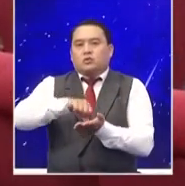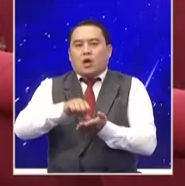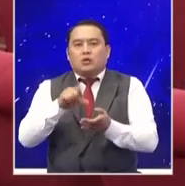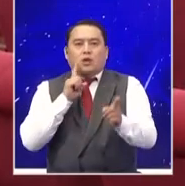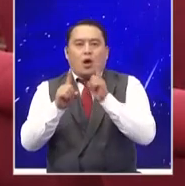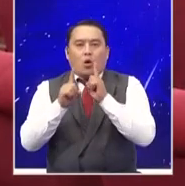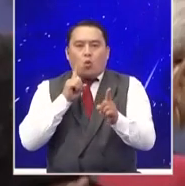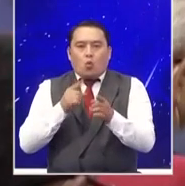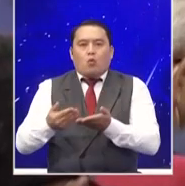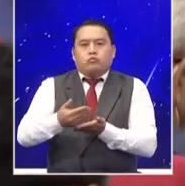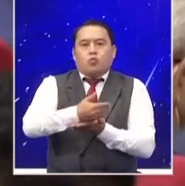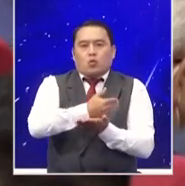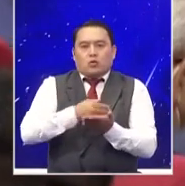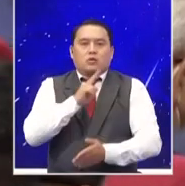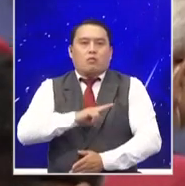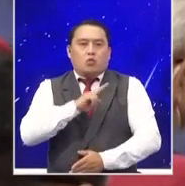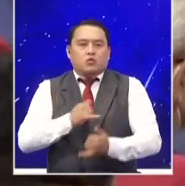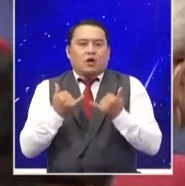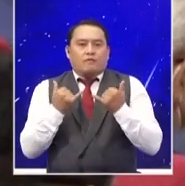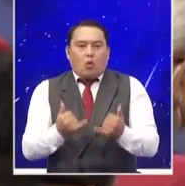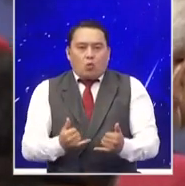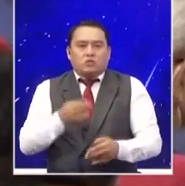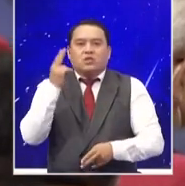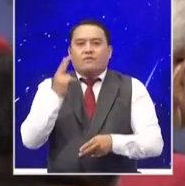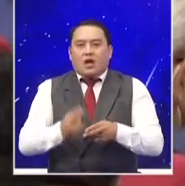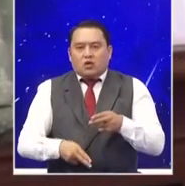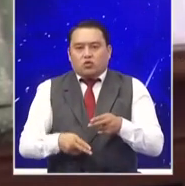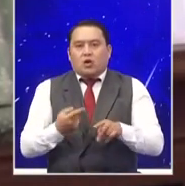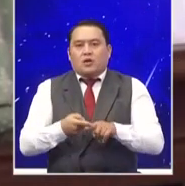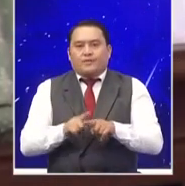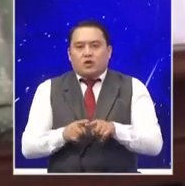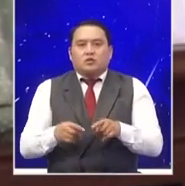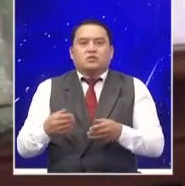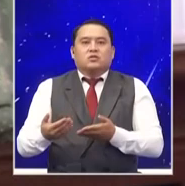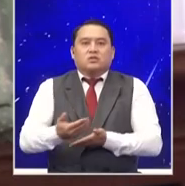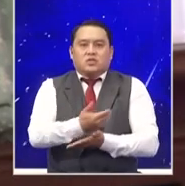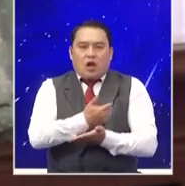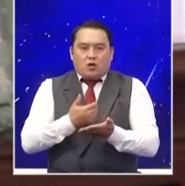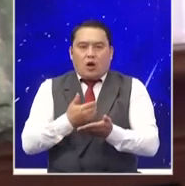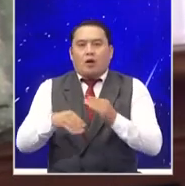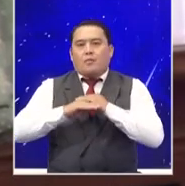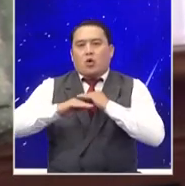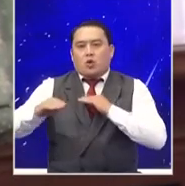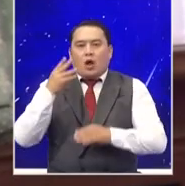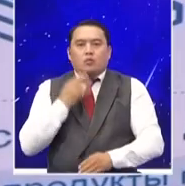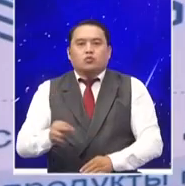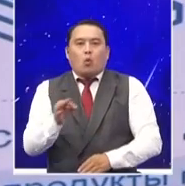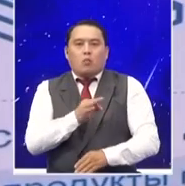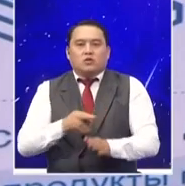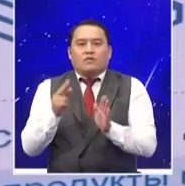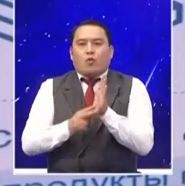заседания и ход уборочных работ. На сегодняшний день подходит к своему завершению жатва зерновых. Так, с полей Алматинской области